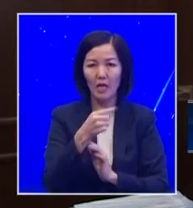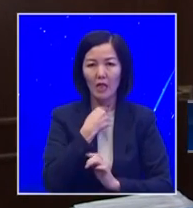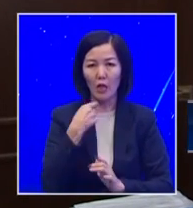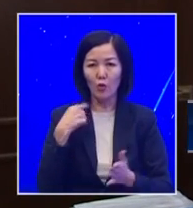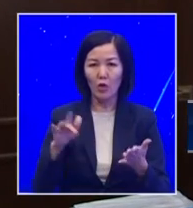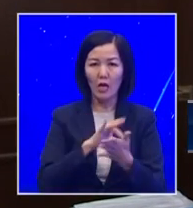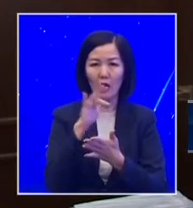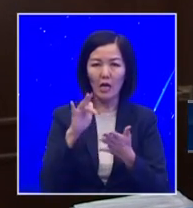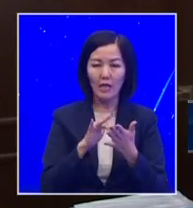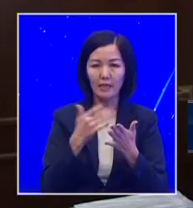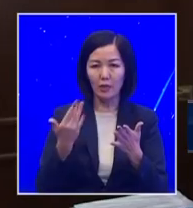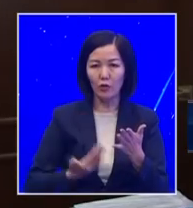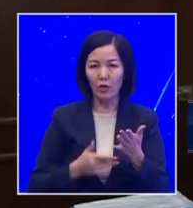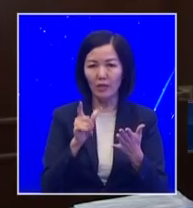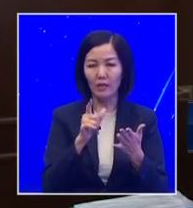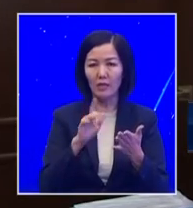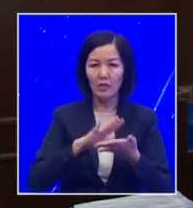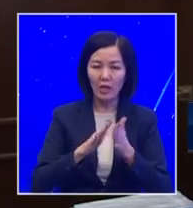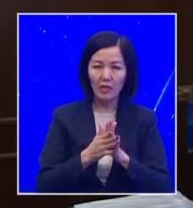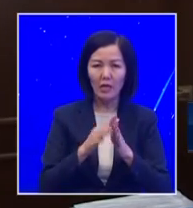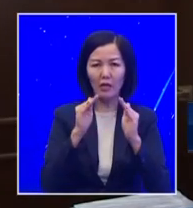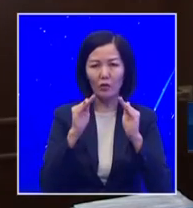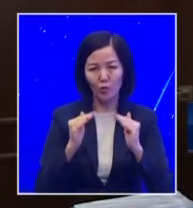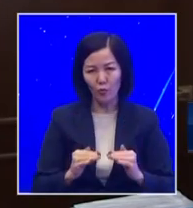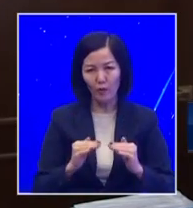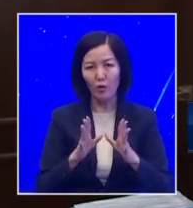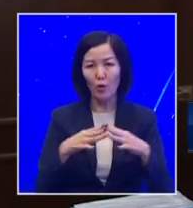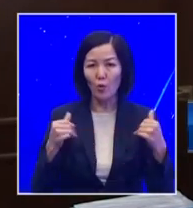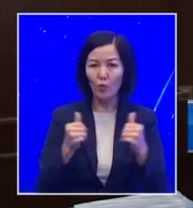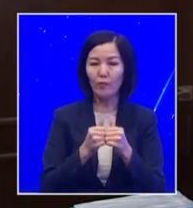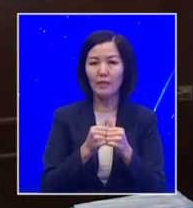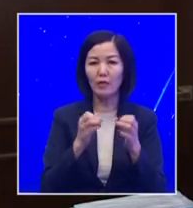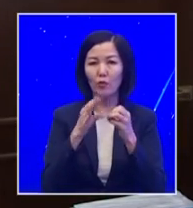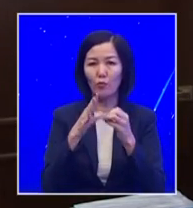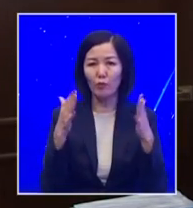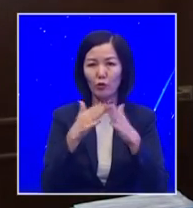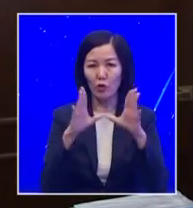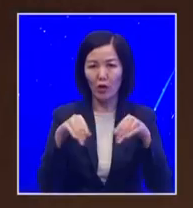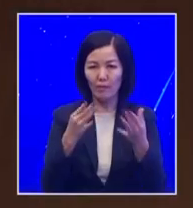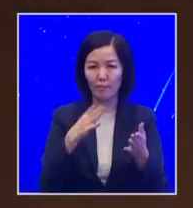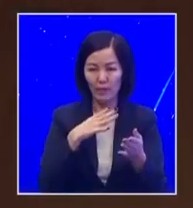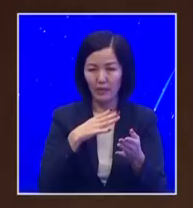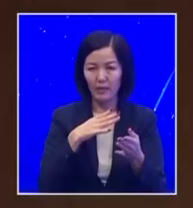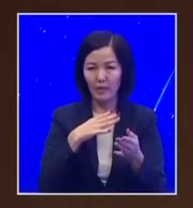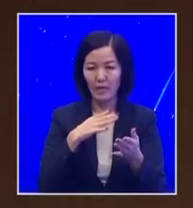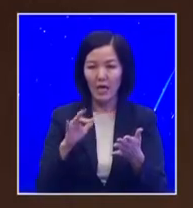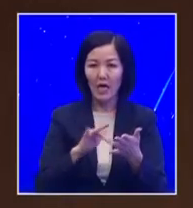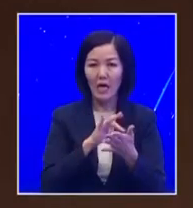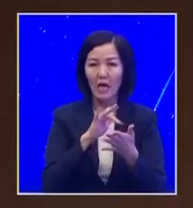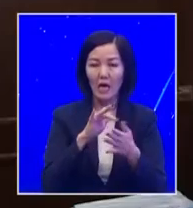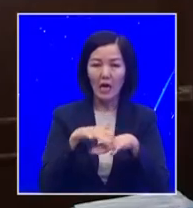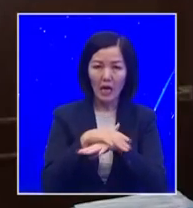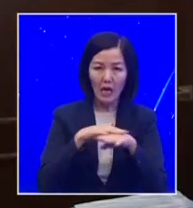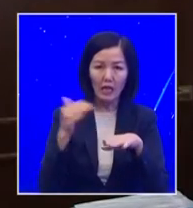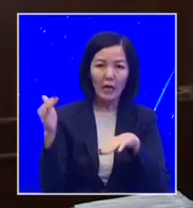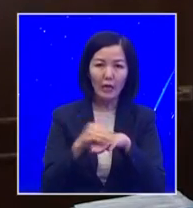қаласының жұртшылығына қиын жағдайдағы отбасыларына 15 үй алып берген болатын, халыққа игі іс